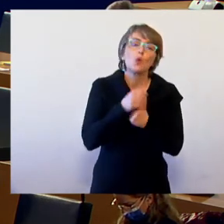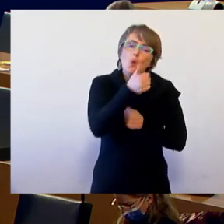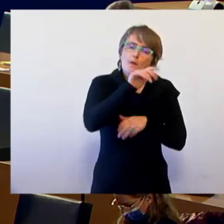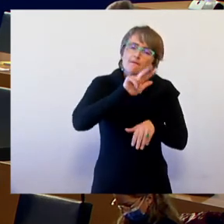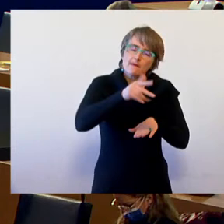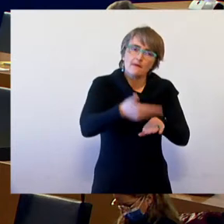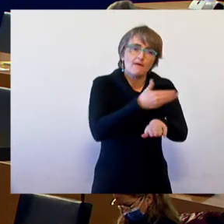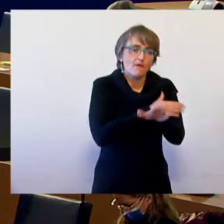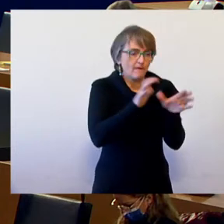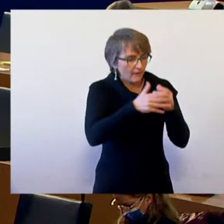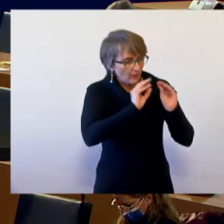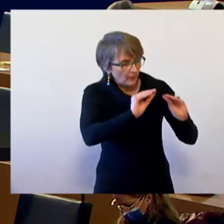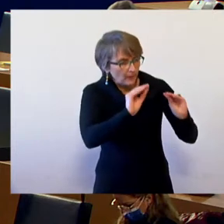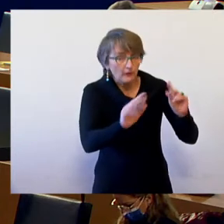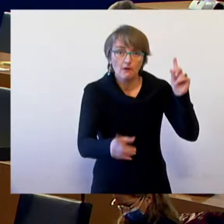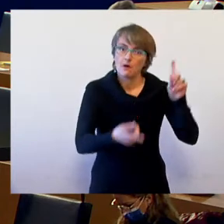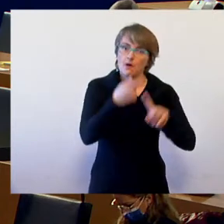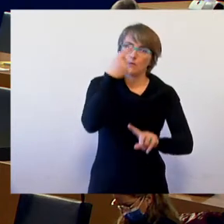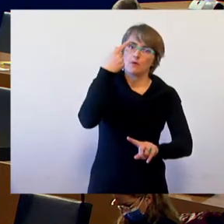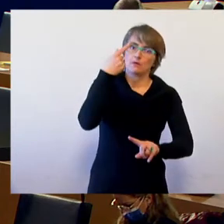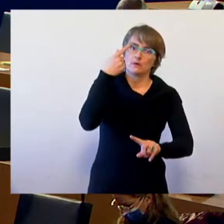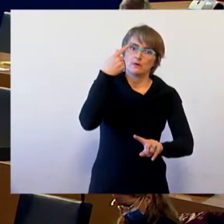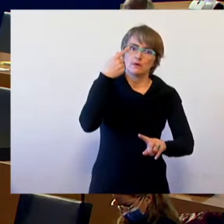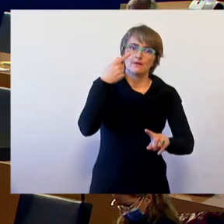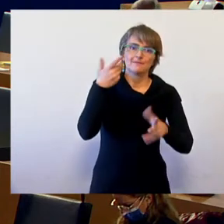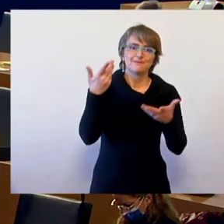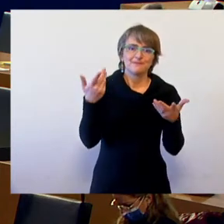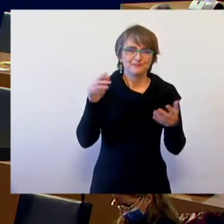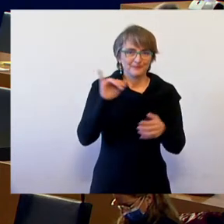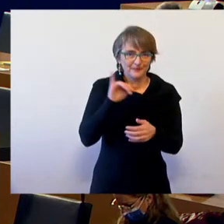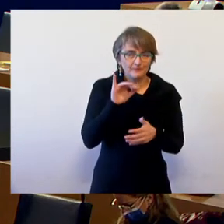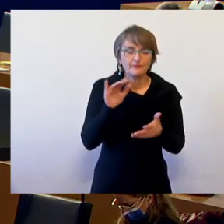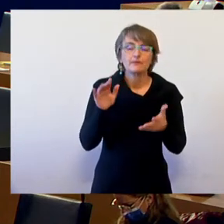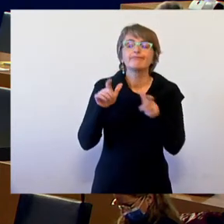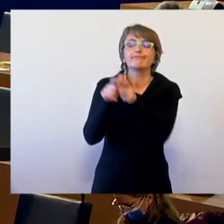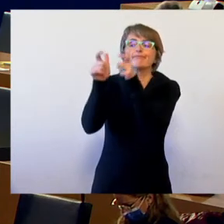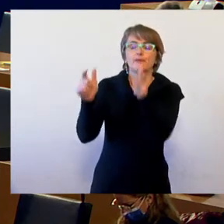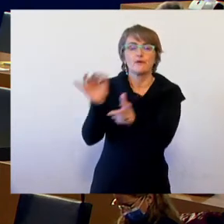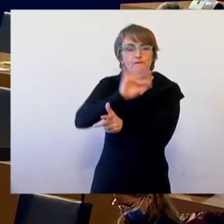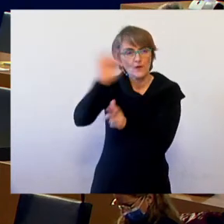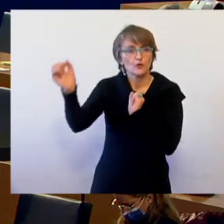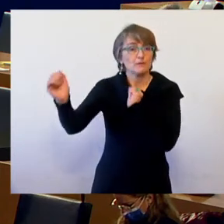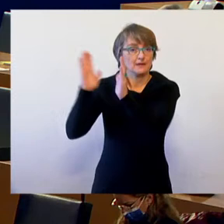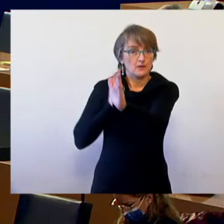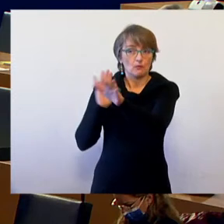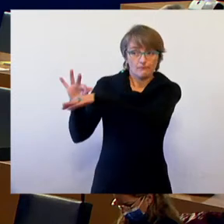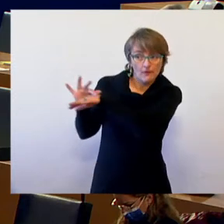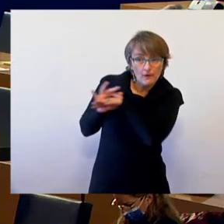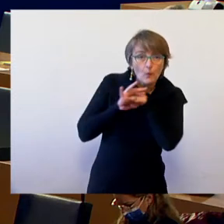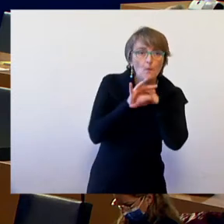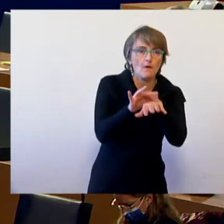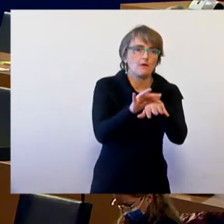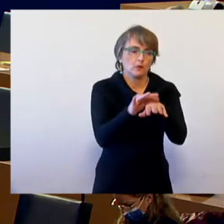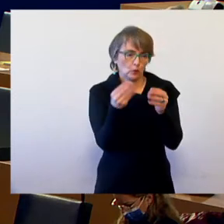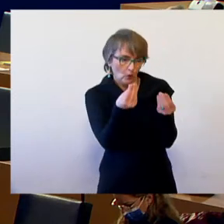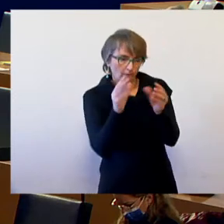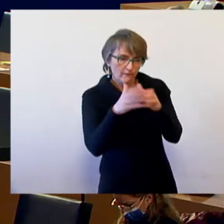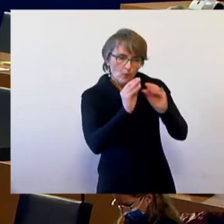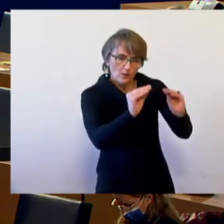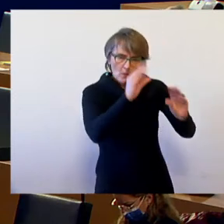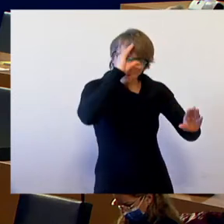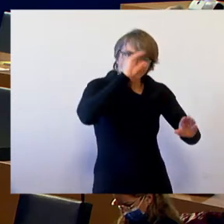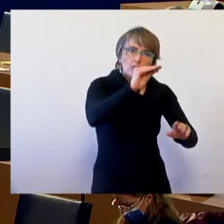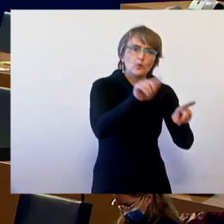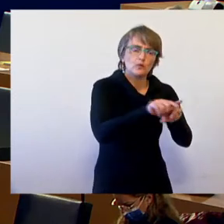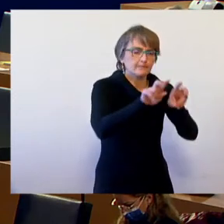formés, et je souligne le rôle fondamental pour nous accompagner de France Médiation, qui va permettre effectivement une réelle formation professionnelle,